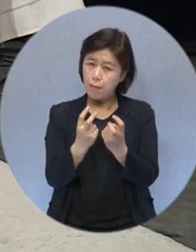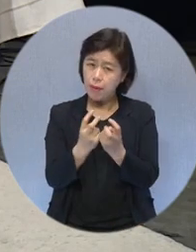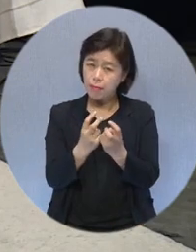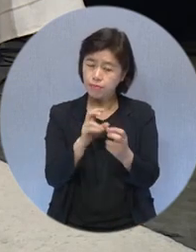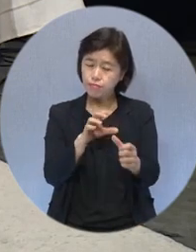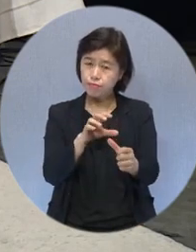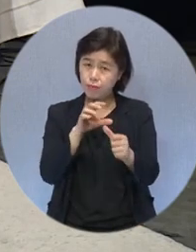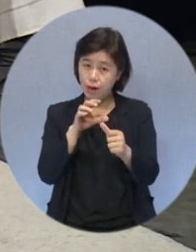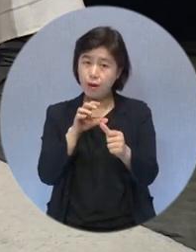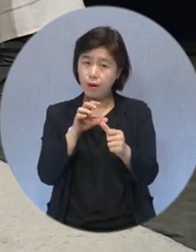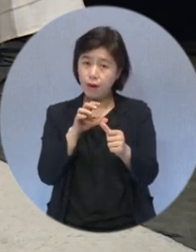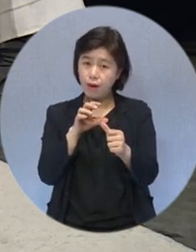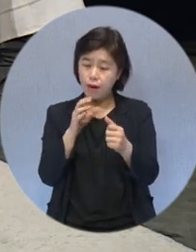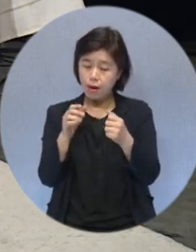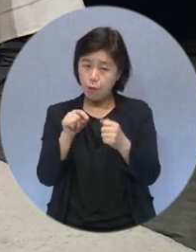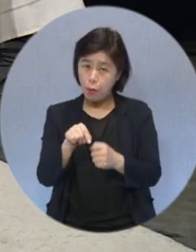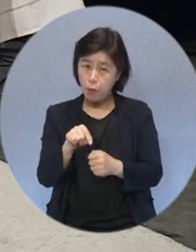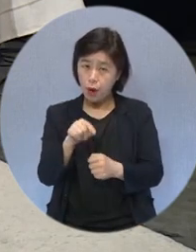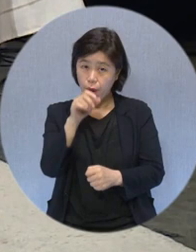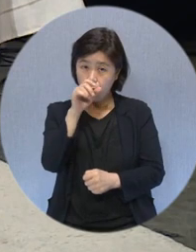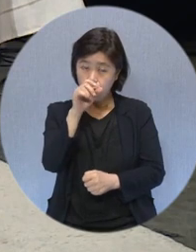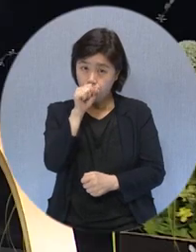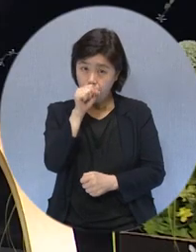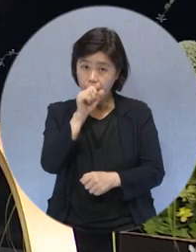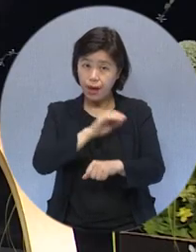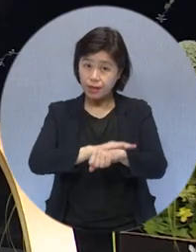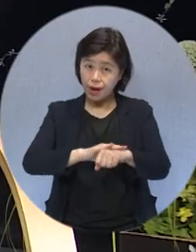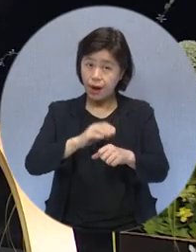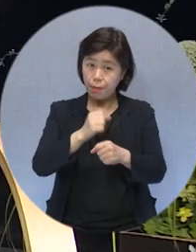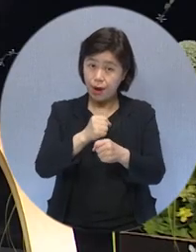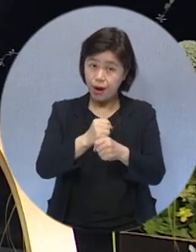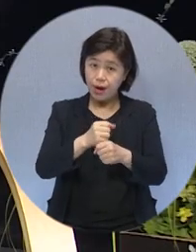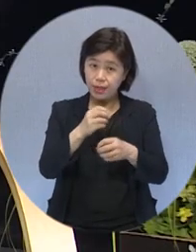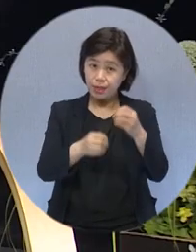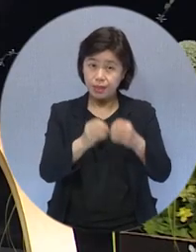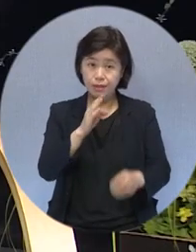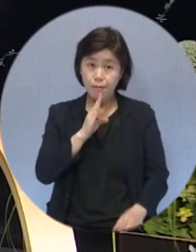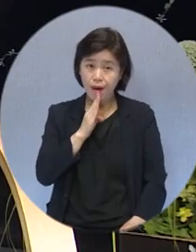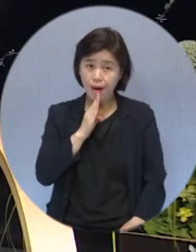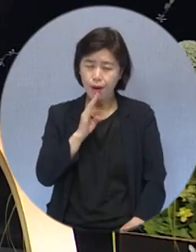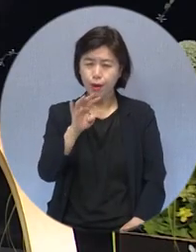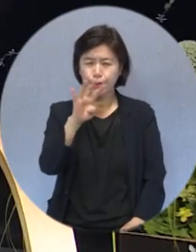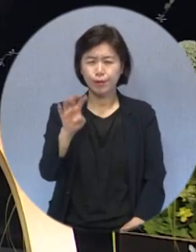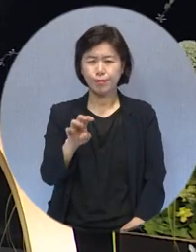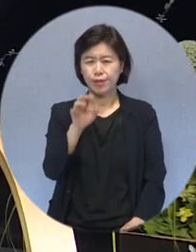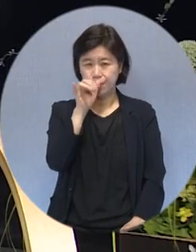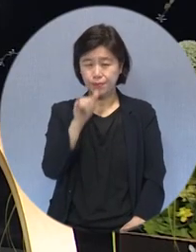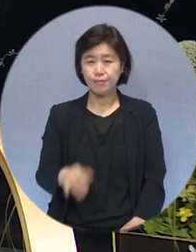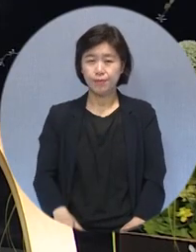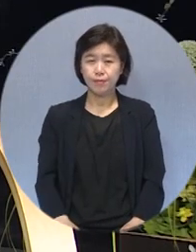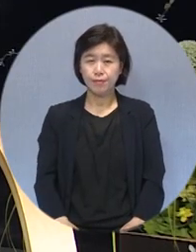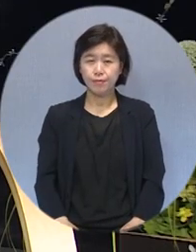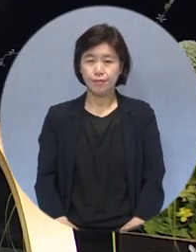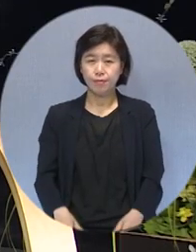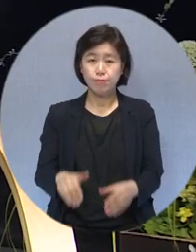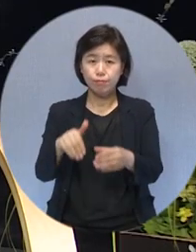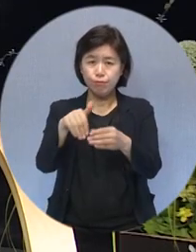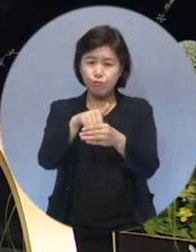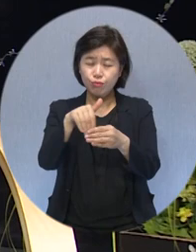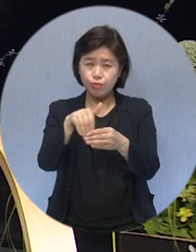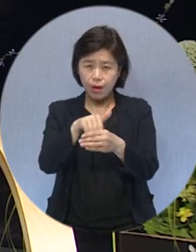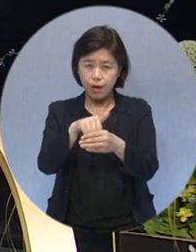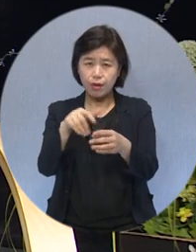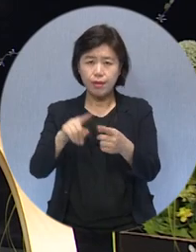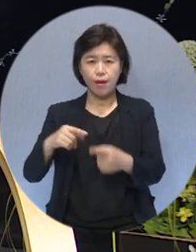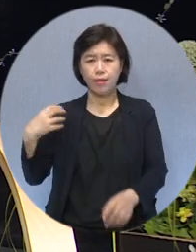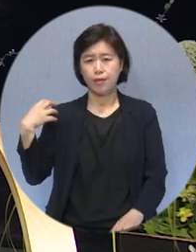시로 오인하는 현상도 발생합니다. 문학적 범주의 애매성과 문학으로서의 무책임한 모호성은